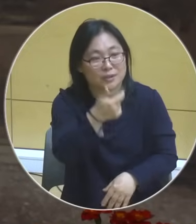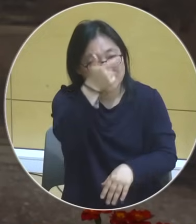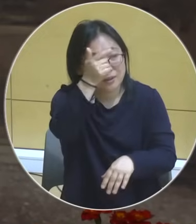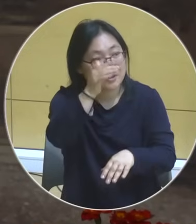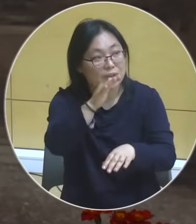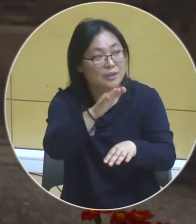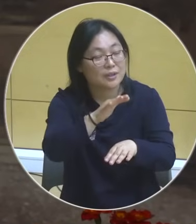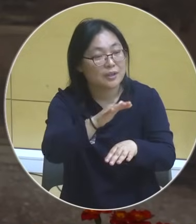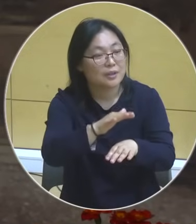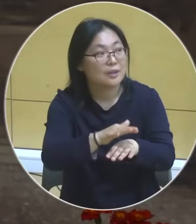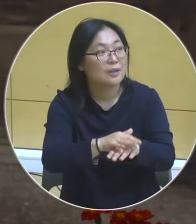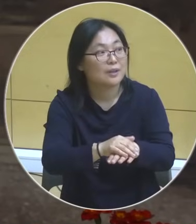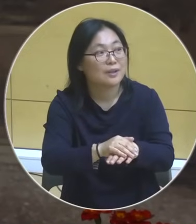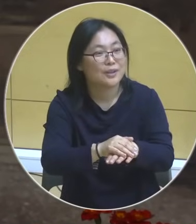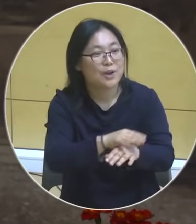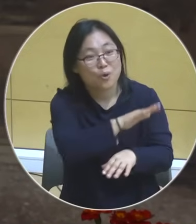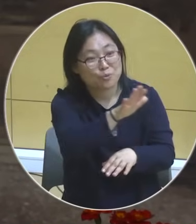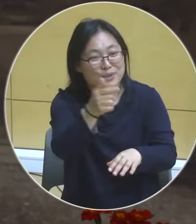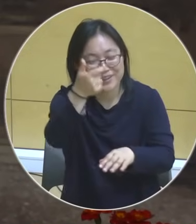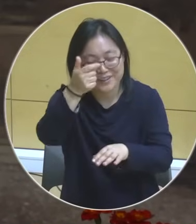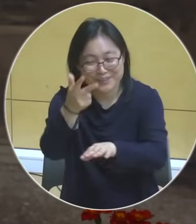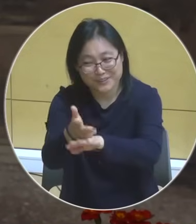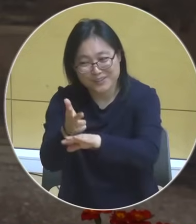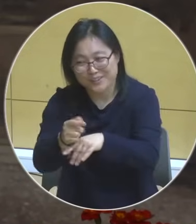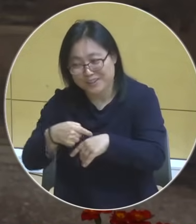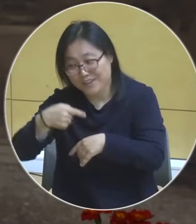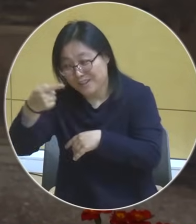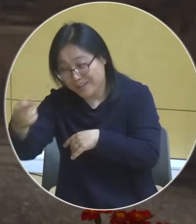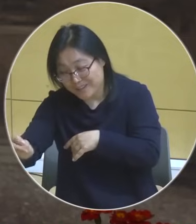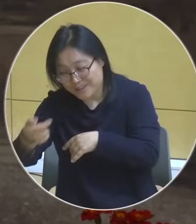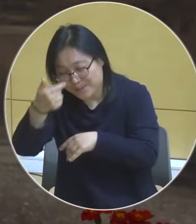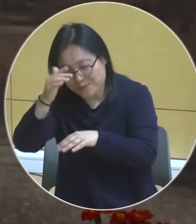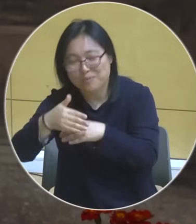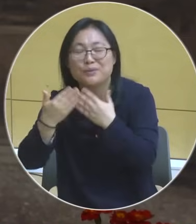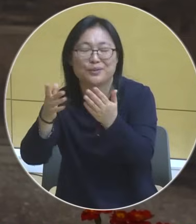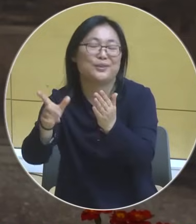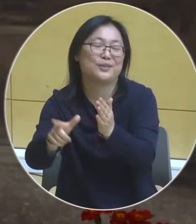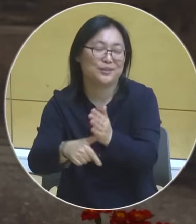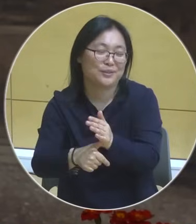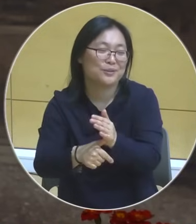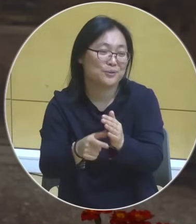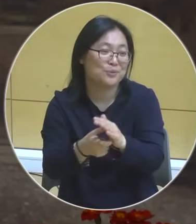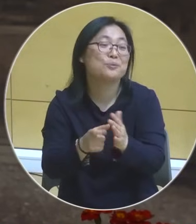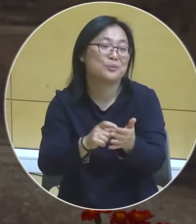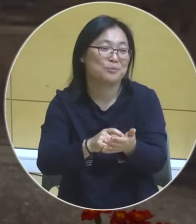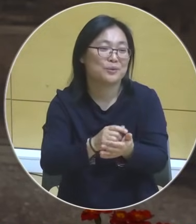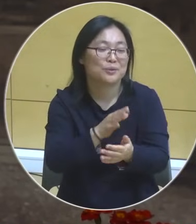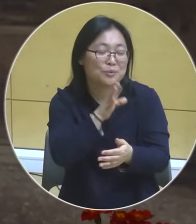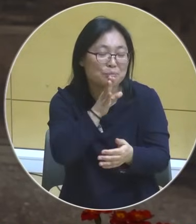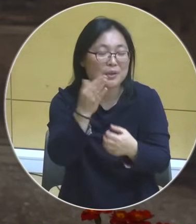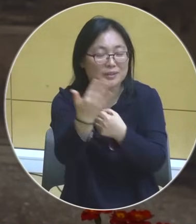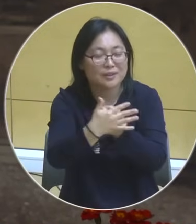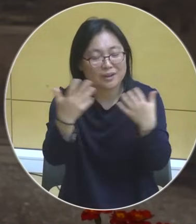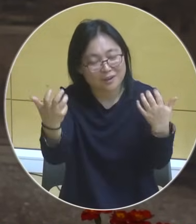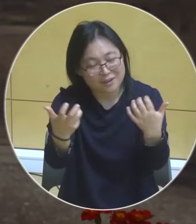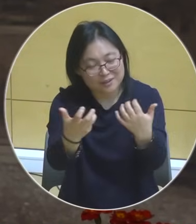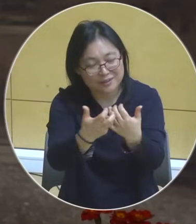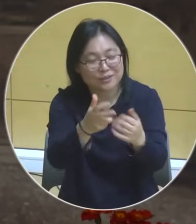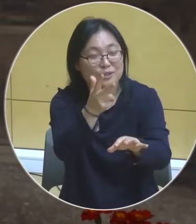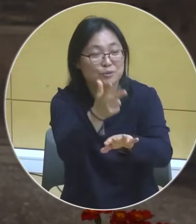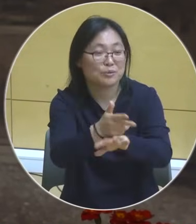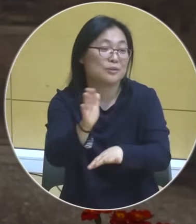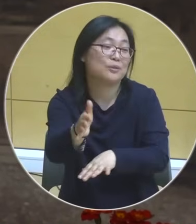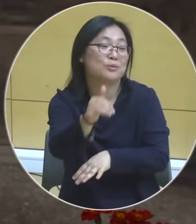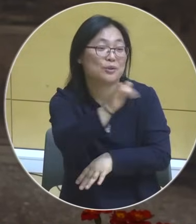예배당을 주차장으로 옮겨서 드려야 될지도 모를 정도로, 예, 주차장에 은혜가 많이 있다고 합니다. 그러니까 정말 은혜가 넘치는 주차장이 될 수